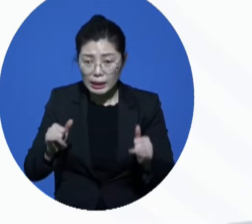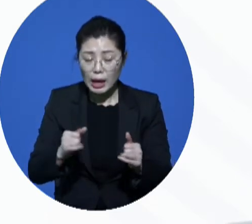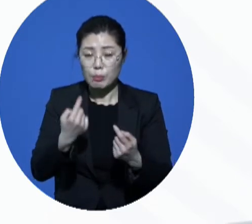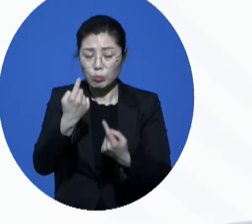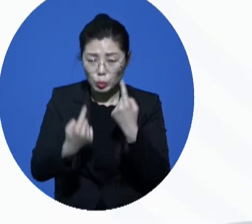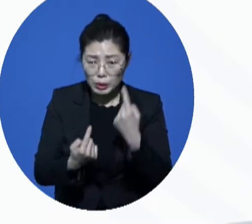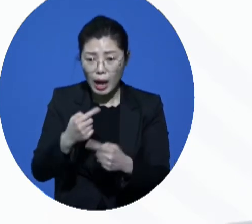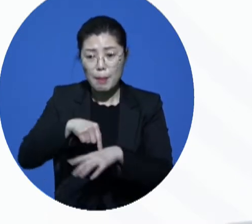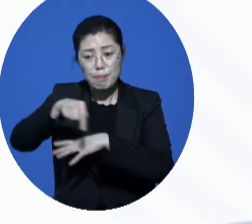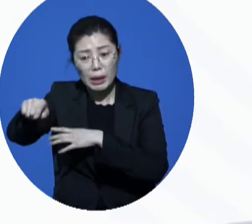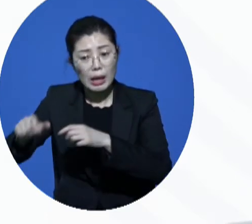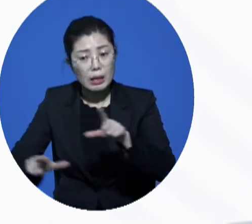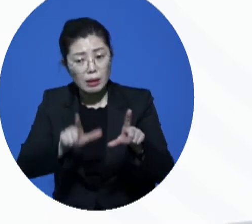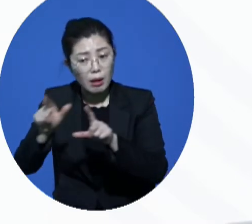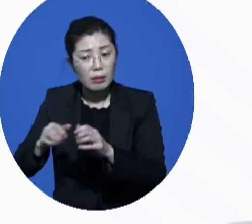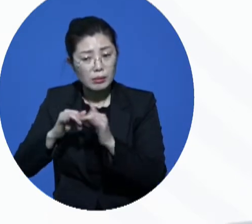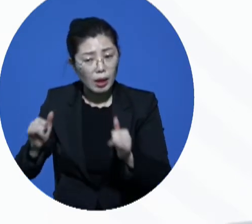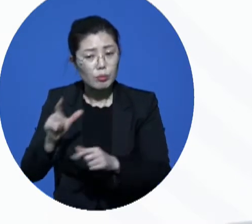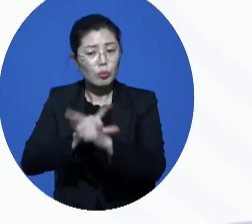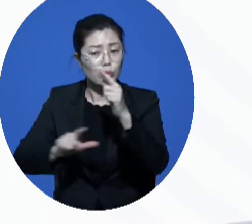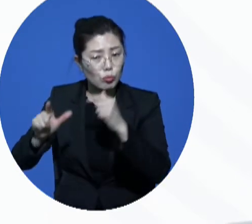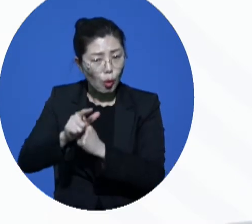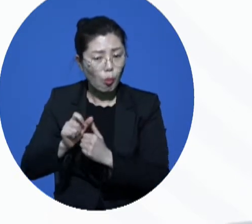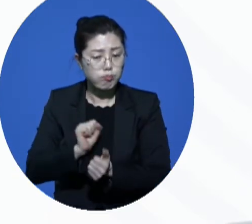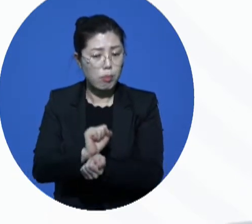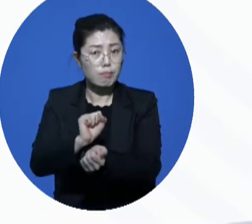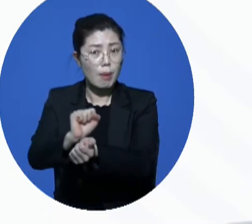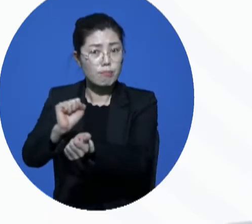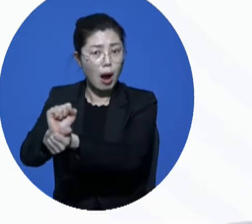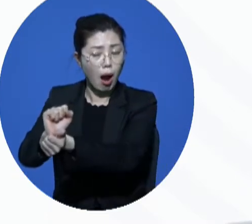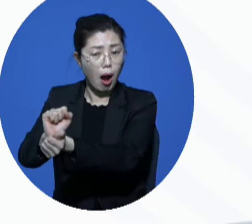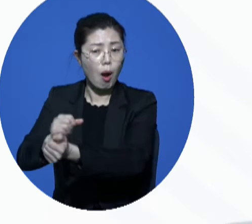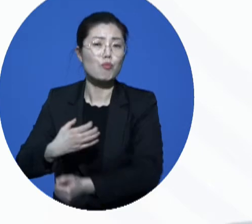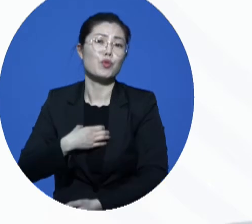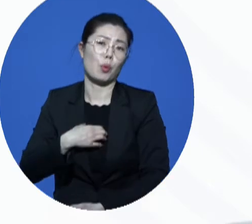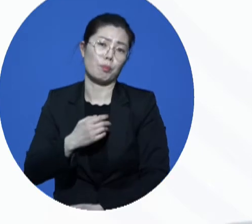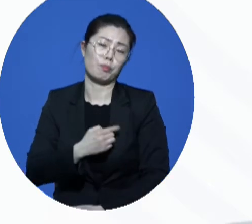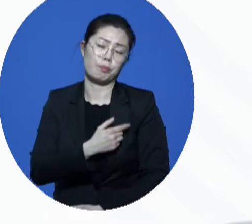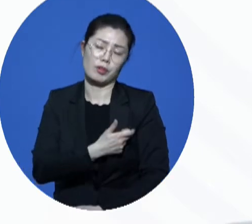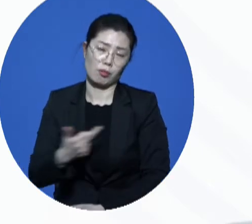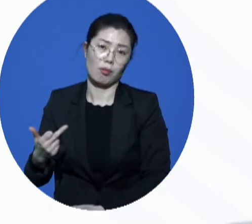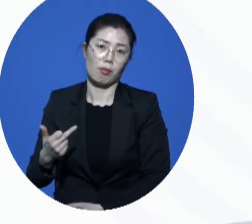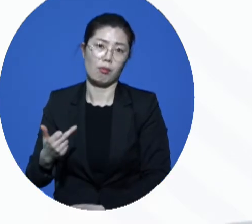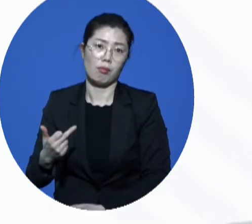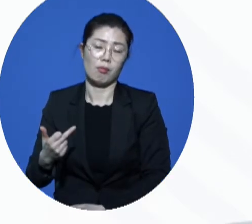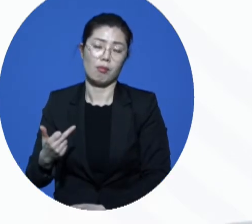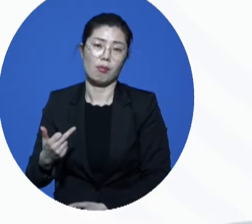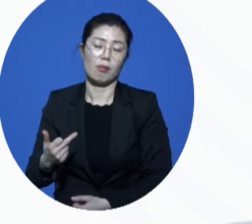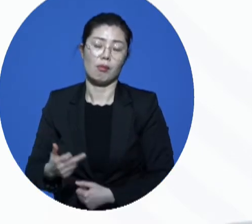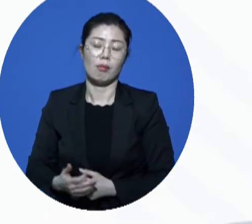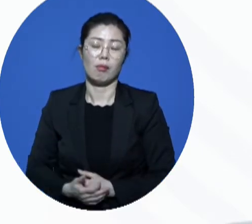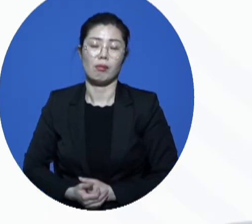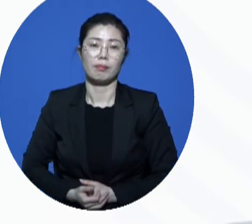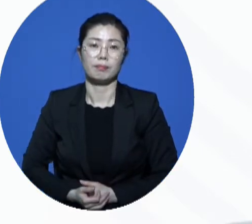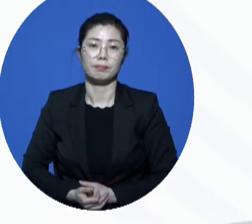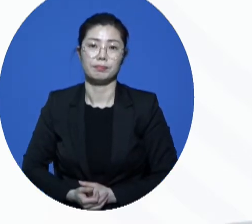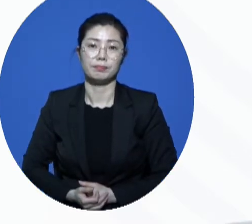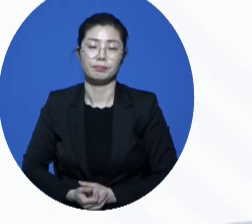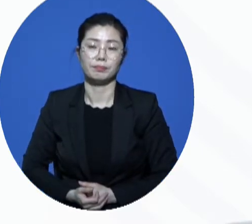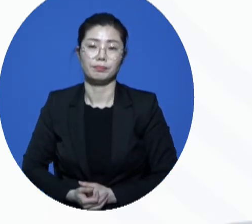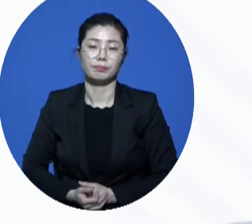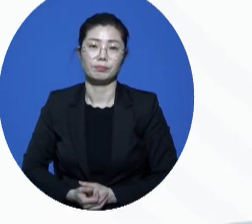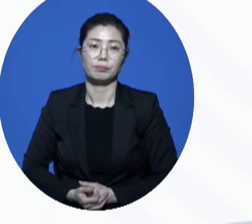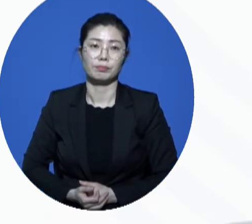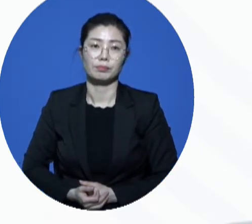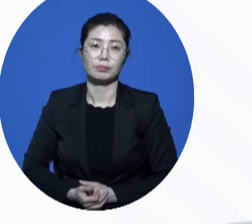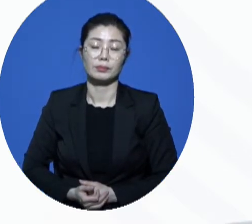볼 수 있습니다. 그러니까 안전하게 통제했던 사람들한테서 감염률이 더 높아졌다라는 거죠. 예방적 코호트 격리의 실패를 확인할 수 있는